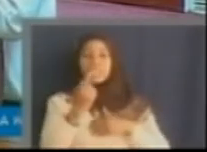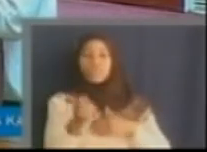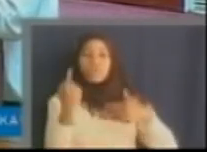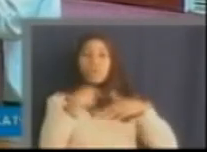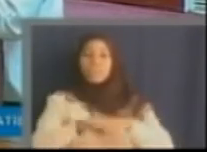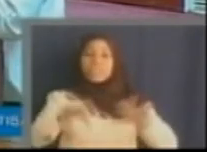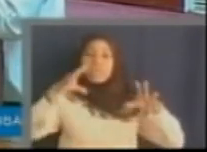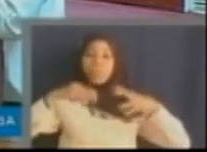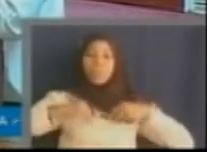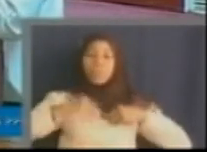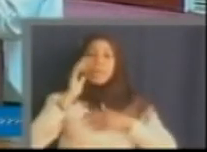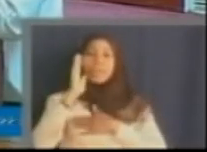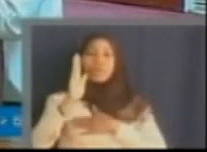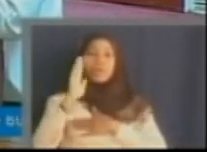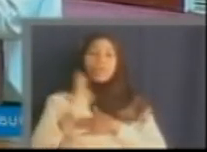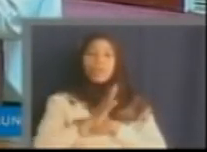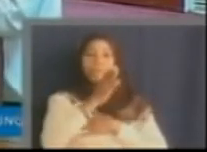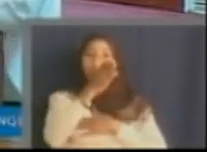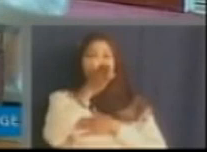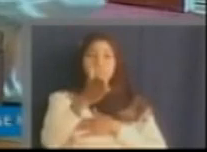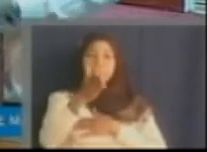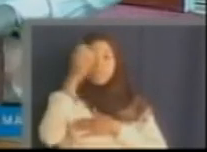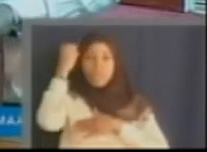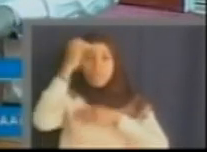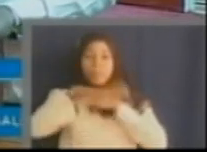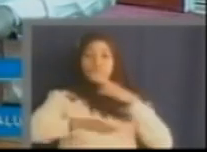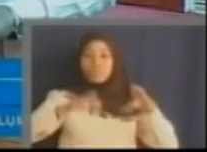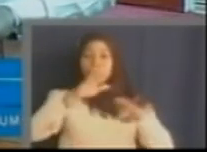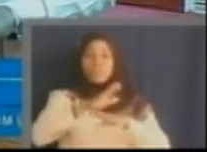hii. Lakini mheshimiwa mwenyekiti, nataka kusema kwamba